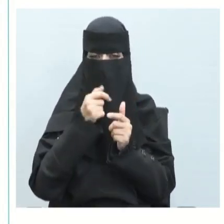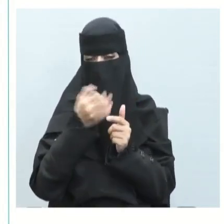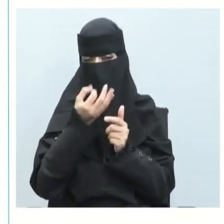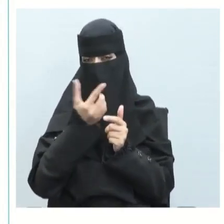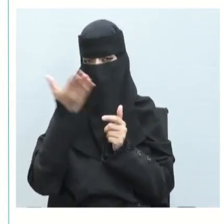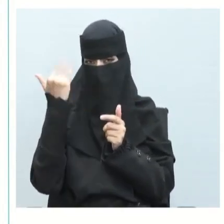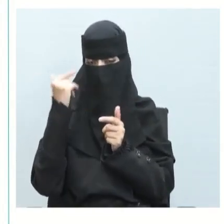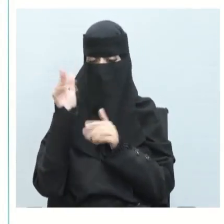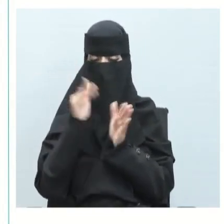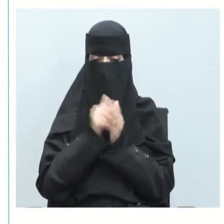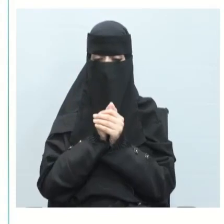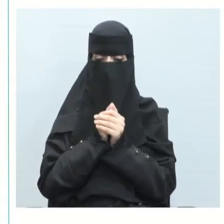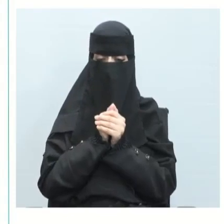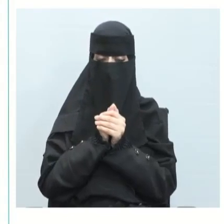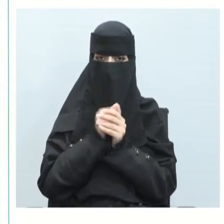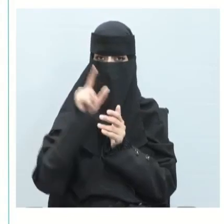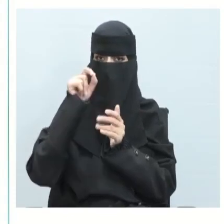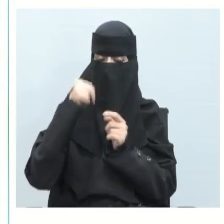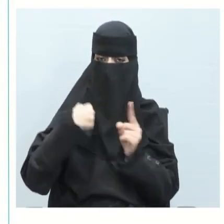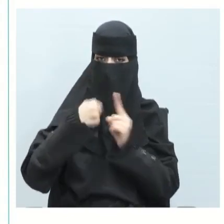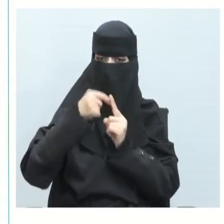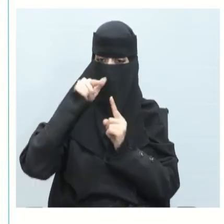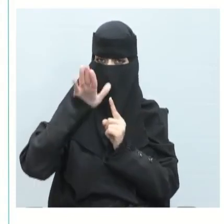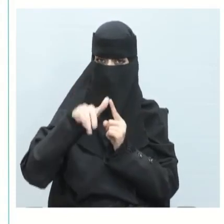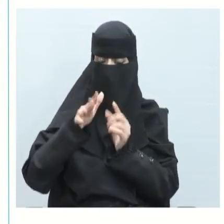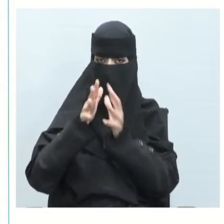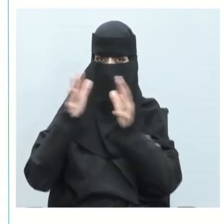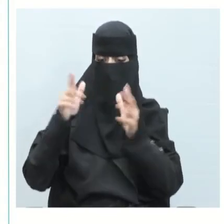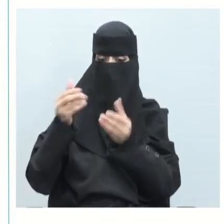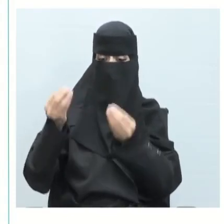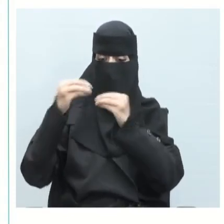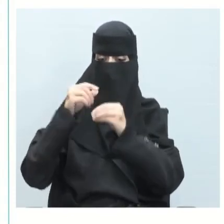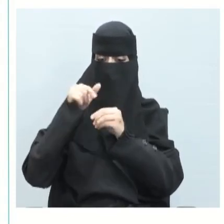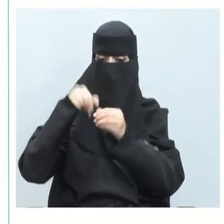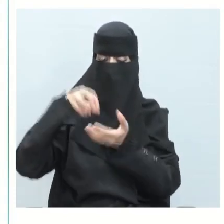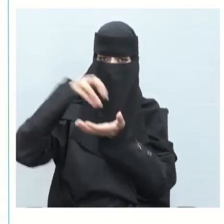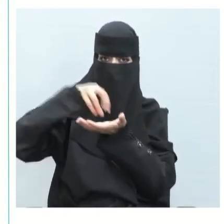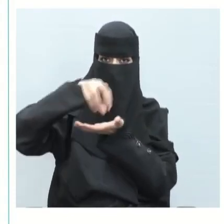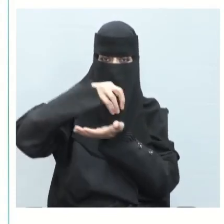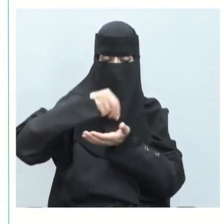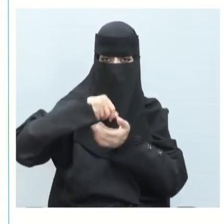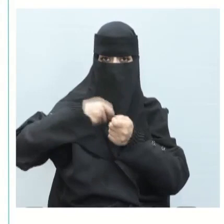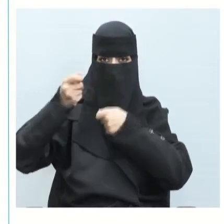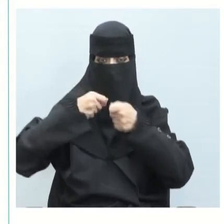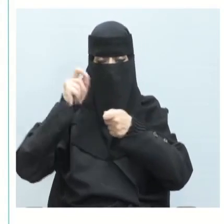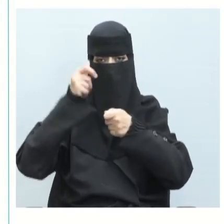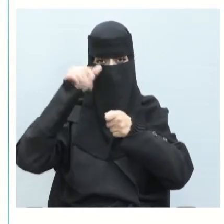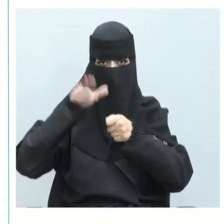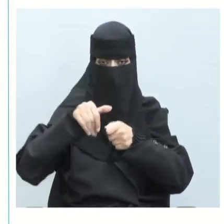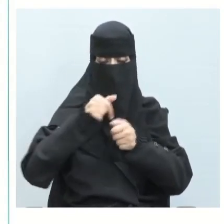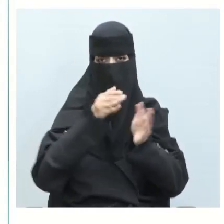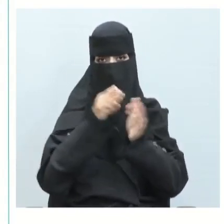مميز لكي تحقق اهداف لتعظيم الايراد ايضا منصات البيع السريعه ذكرنا من خلال يتم